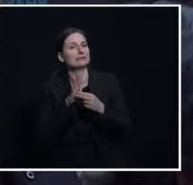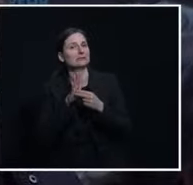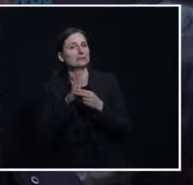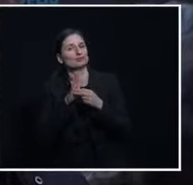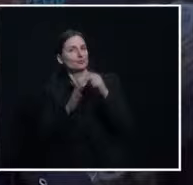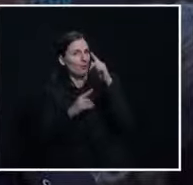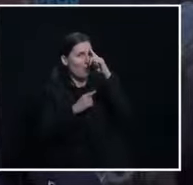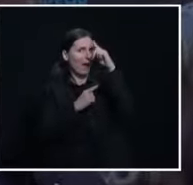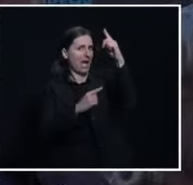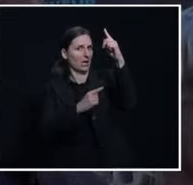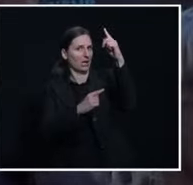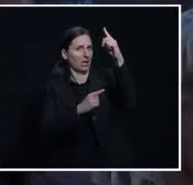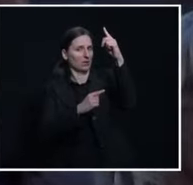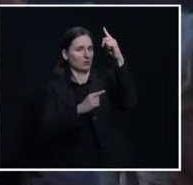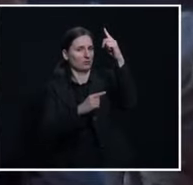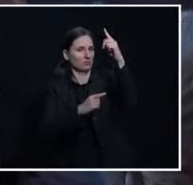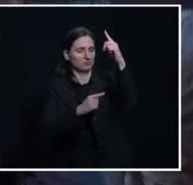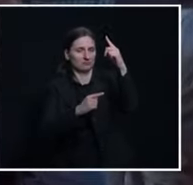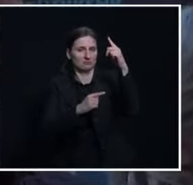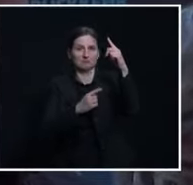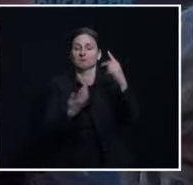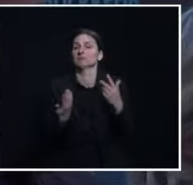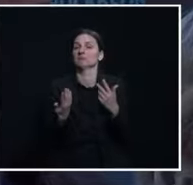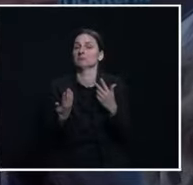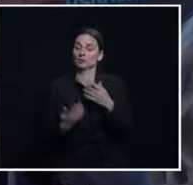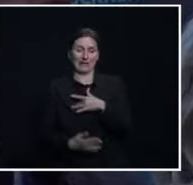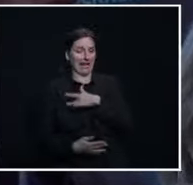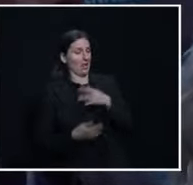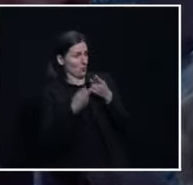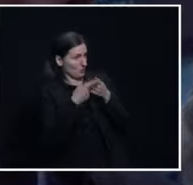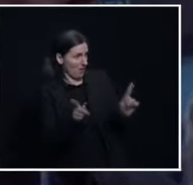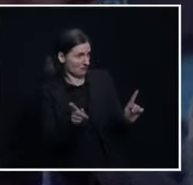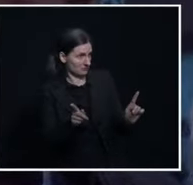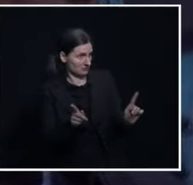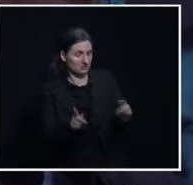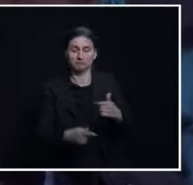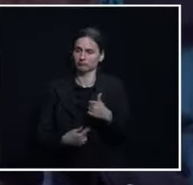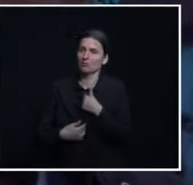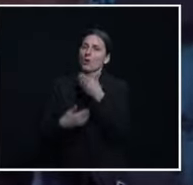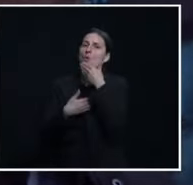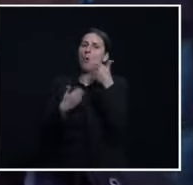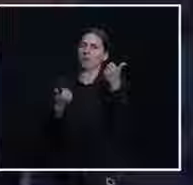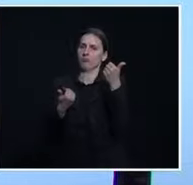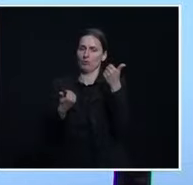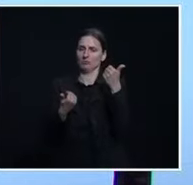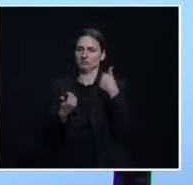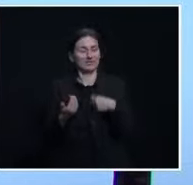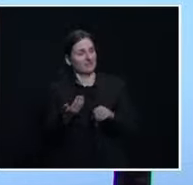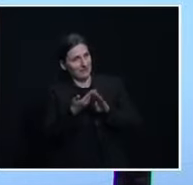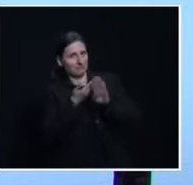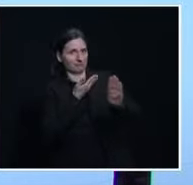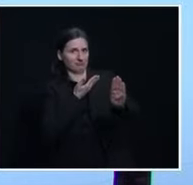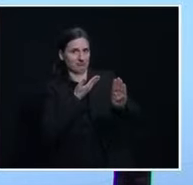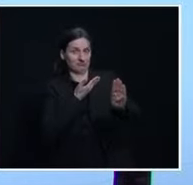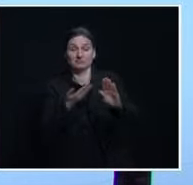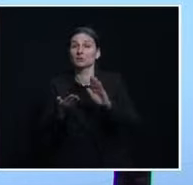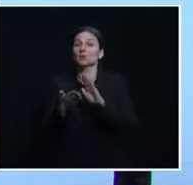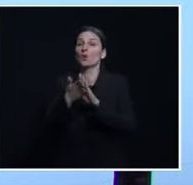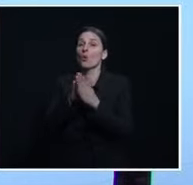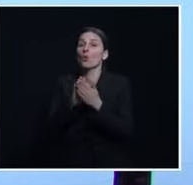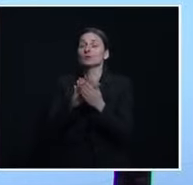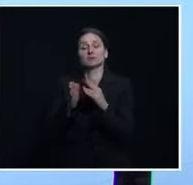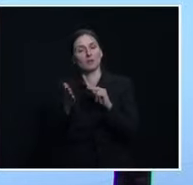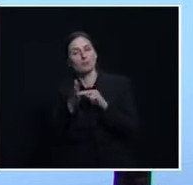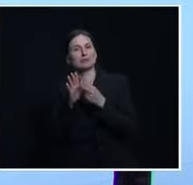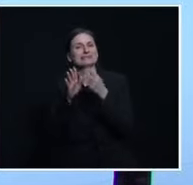religiöse Überzeugung vertraten, weil sie sich zu ihrer Homosexualität bekannten oder weil sie